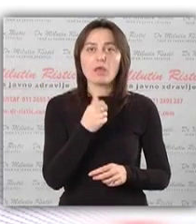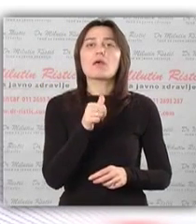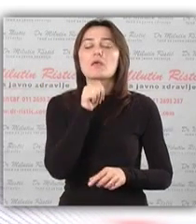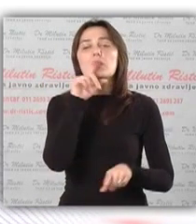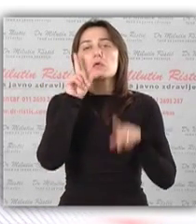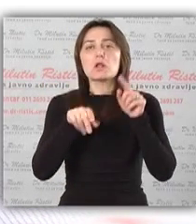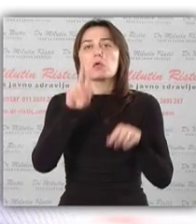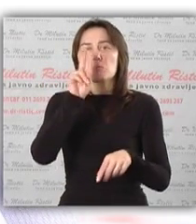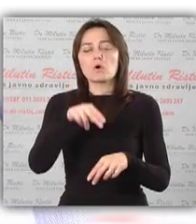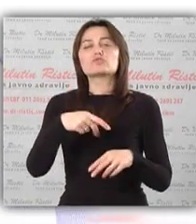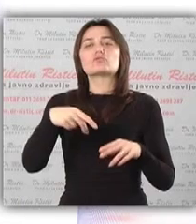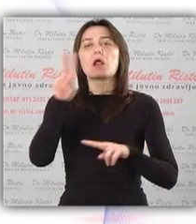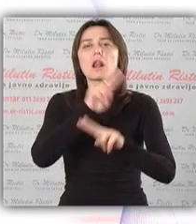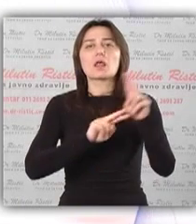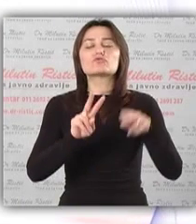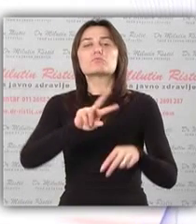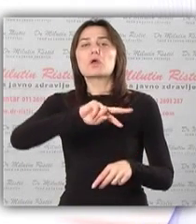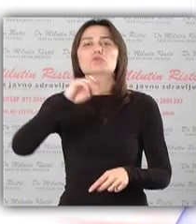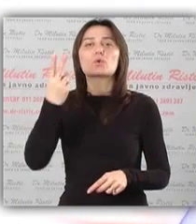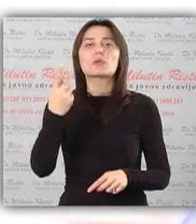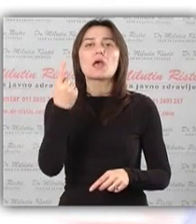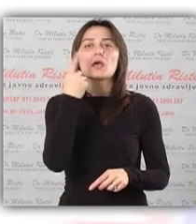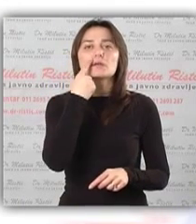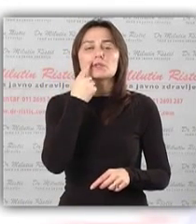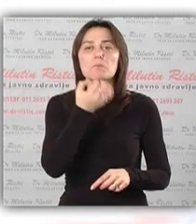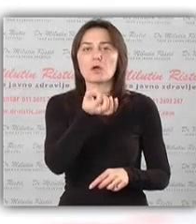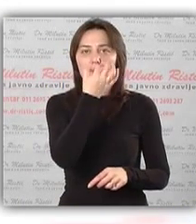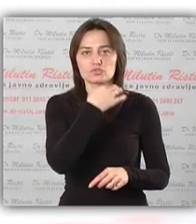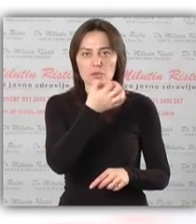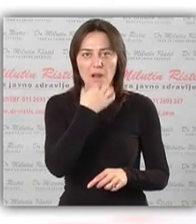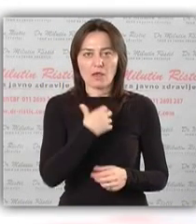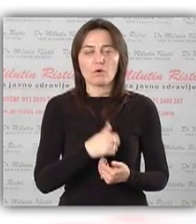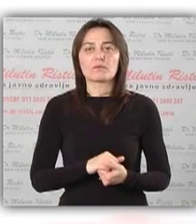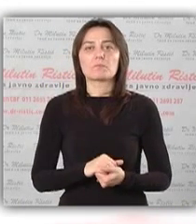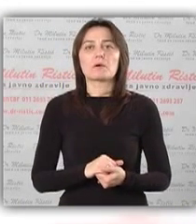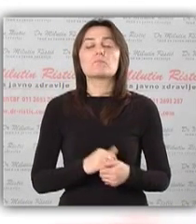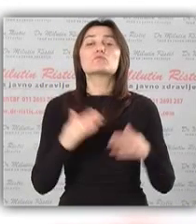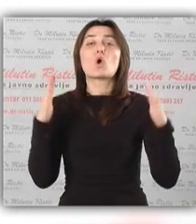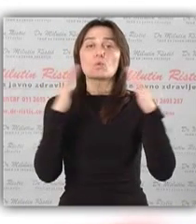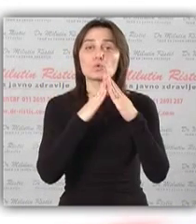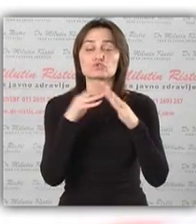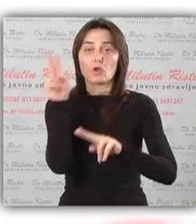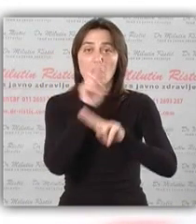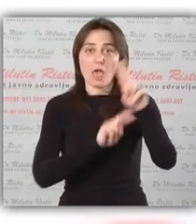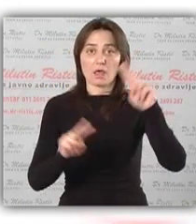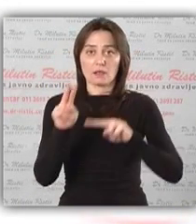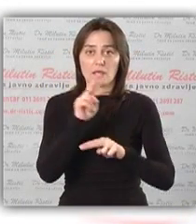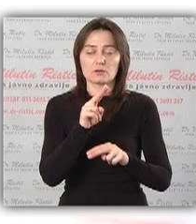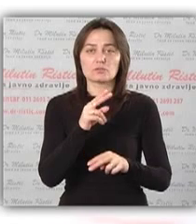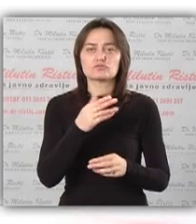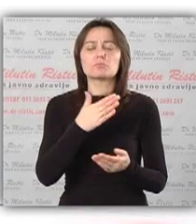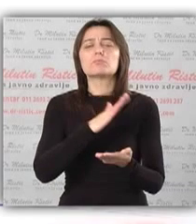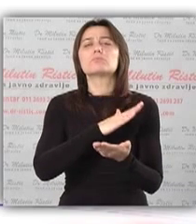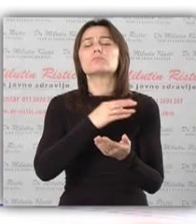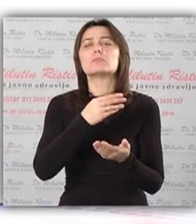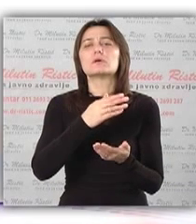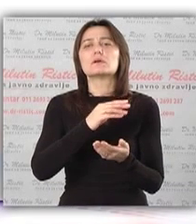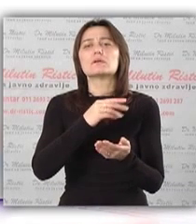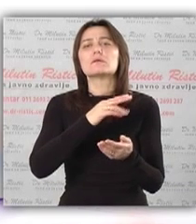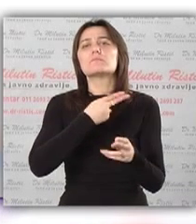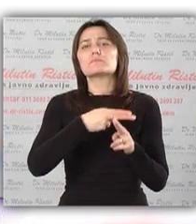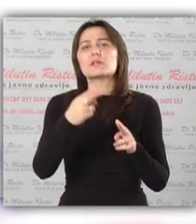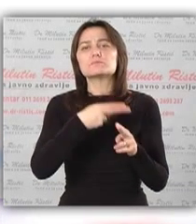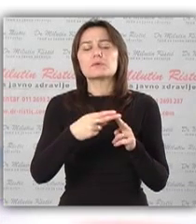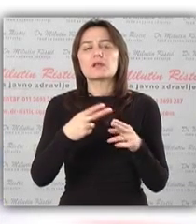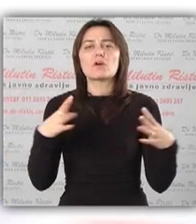do kojeg one dovode ili mogu se lečiti raznoraznim drugim stomatološkim medikamentima. U kućnom lečenju primenjuju se